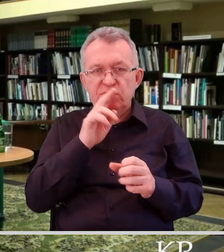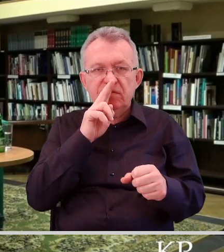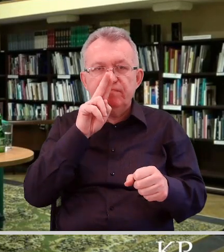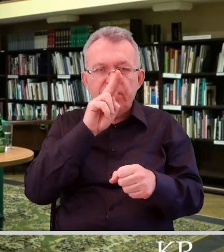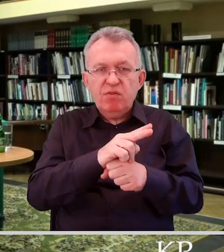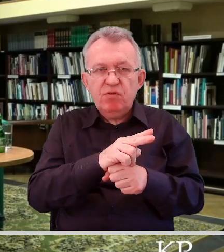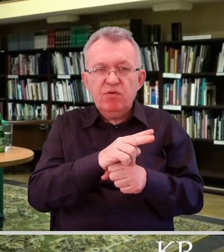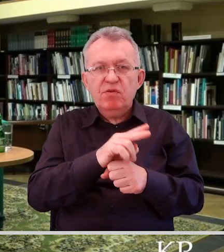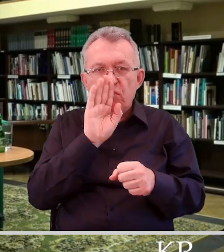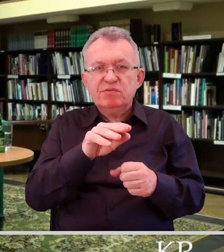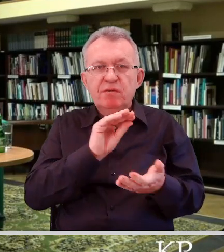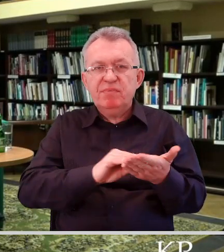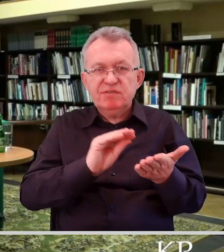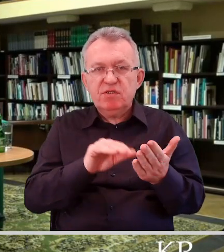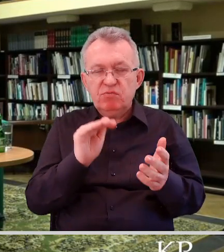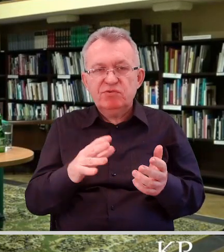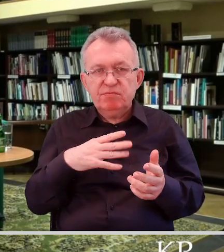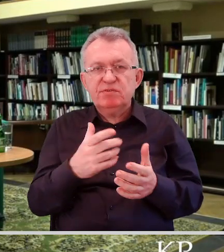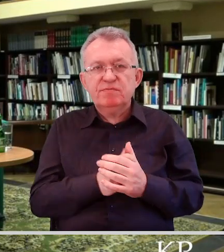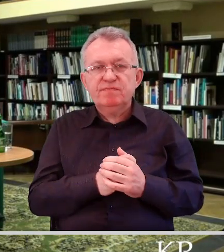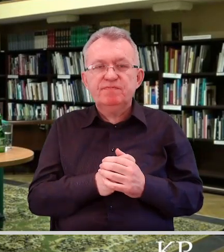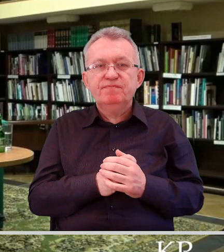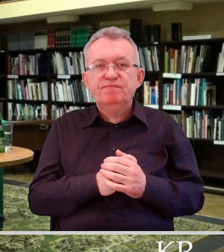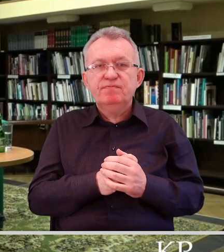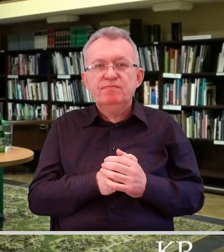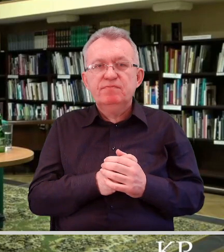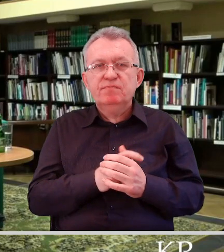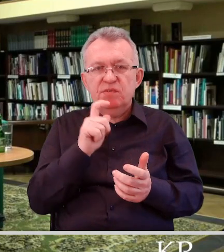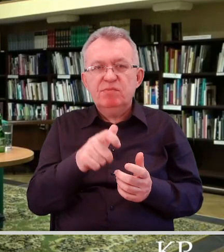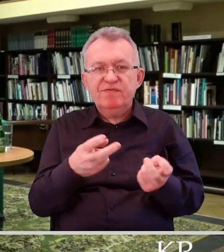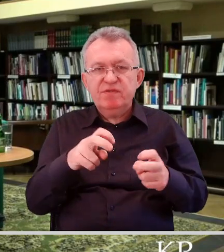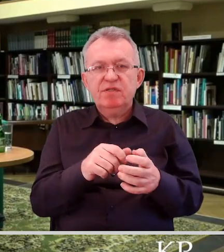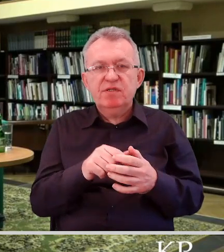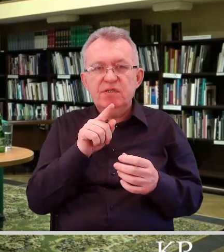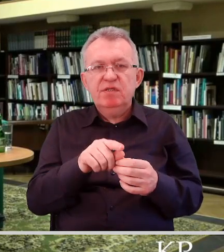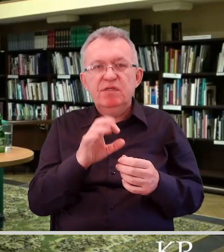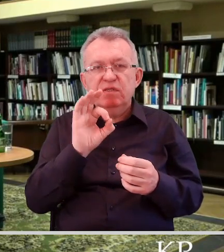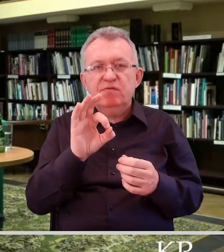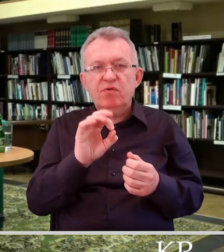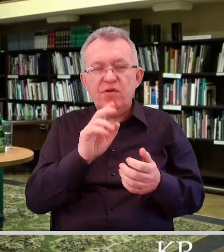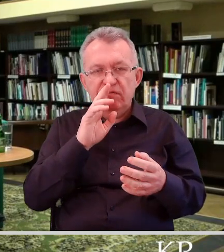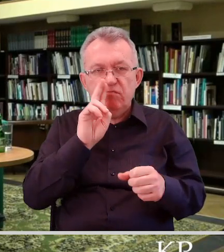pisarek, zastanowiłam się teraz, prawda? Czy tak by nie mogło się zdarzyć, że pod patronatem jej